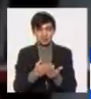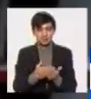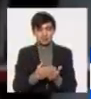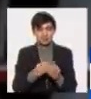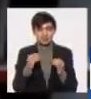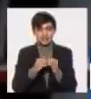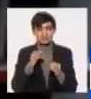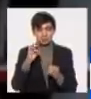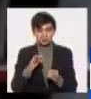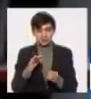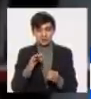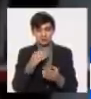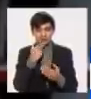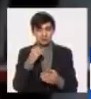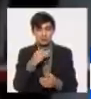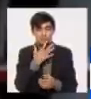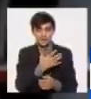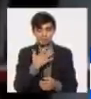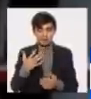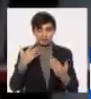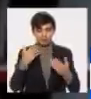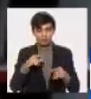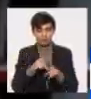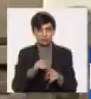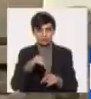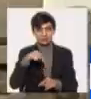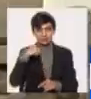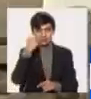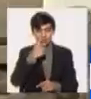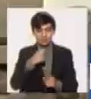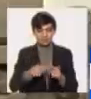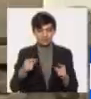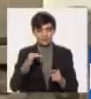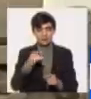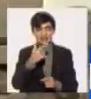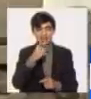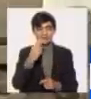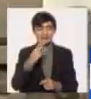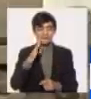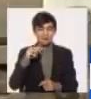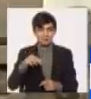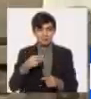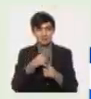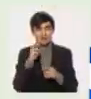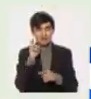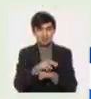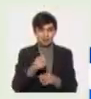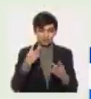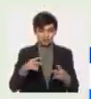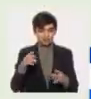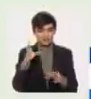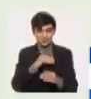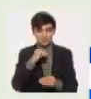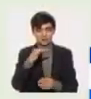10% не от текущего уровня, а 10% от уровня предыдущего года. Обращаться в ГЦВП никому не нужно. Повышенные размеры